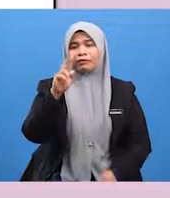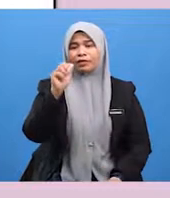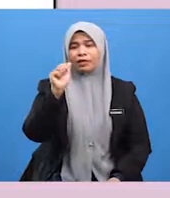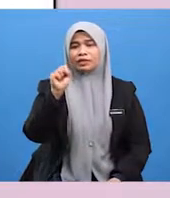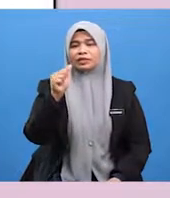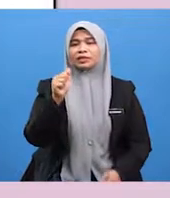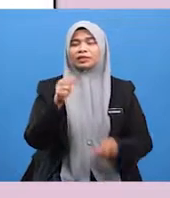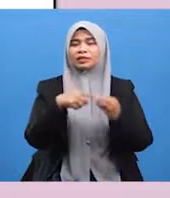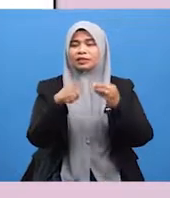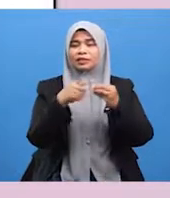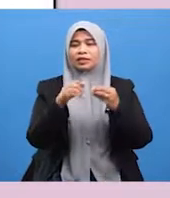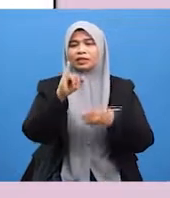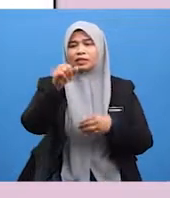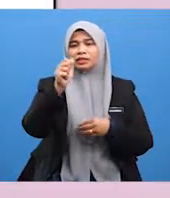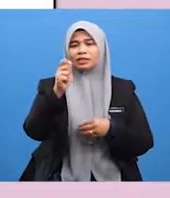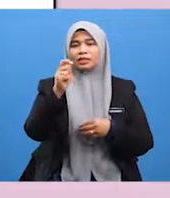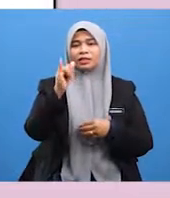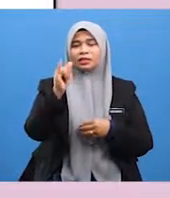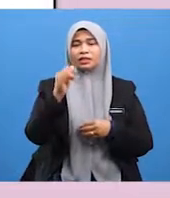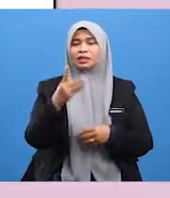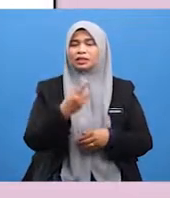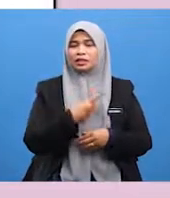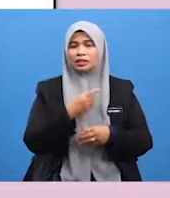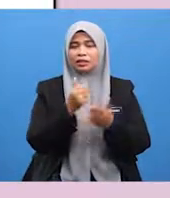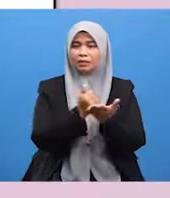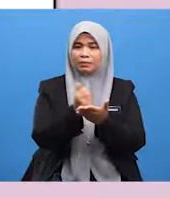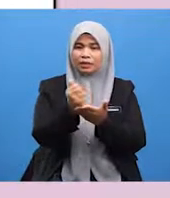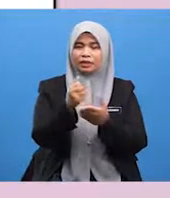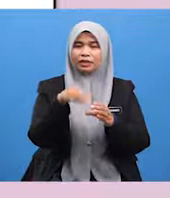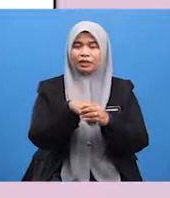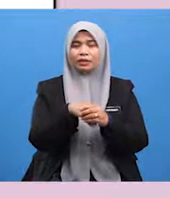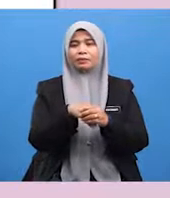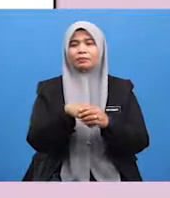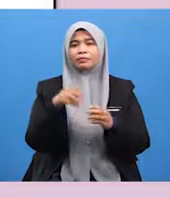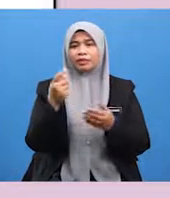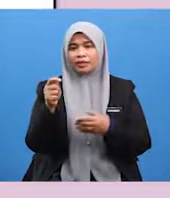dengan jati diri amanah di dalam petikan tersebut?